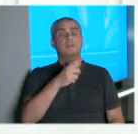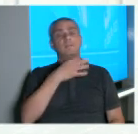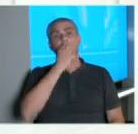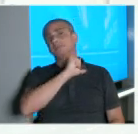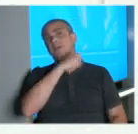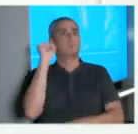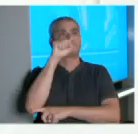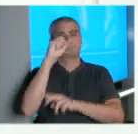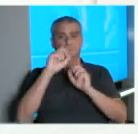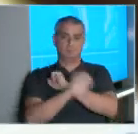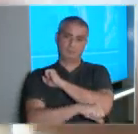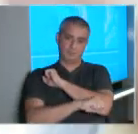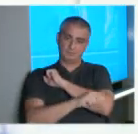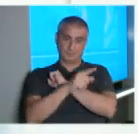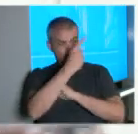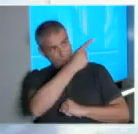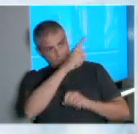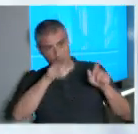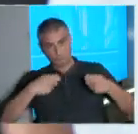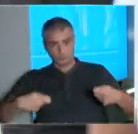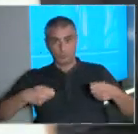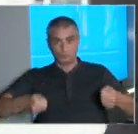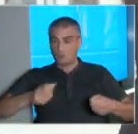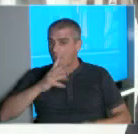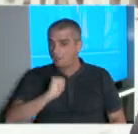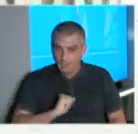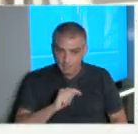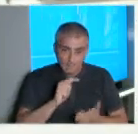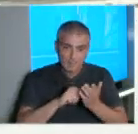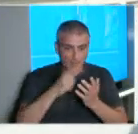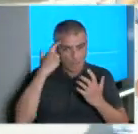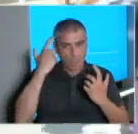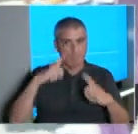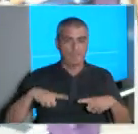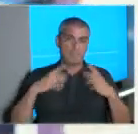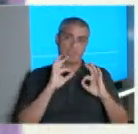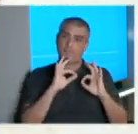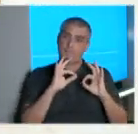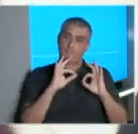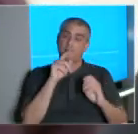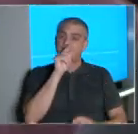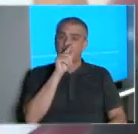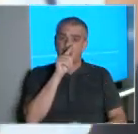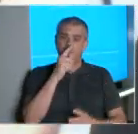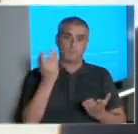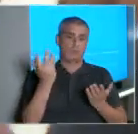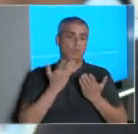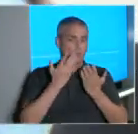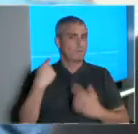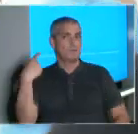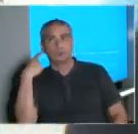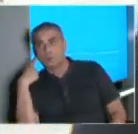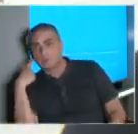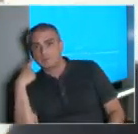הכי גדול באוניברסיטה. כאן, אלה אנשים. למה? כי יש להם חוכמת חיים, והם קוראים